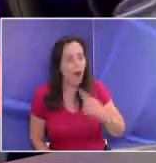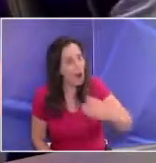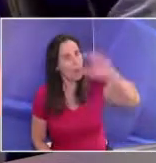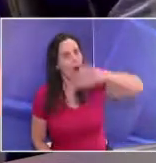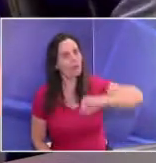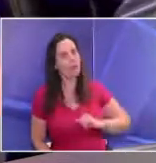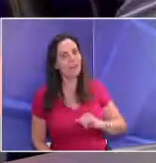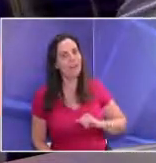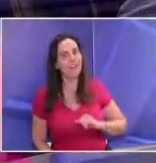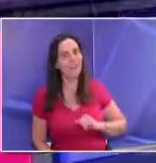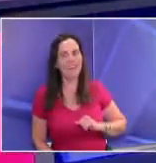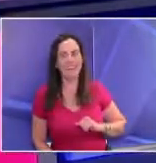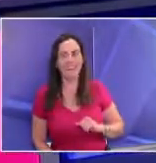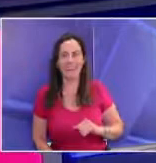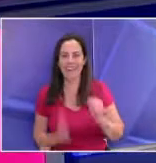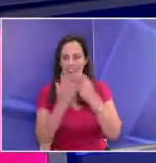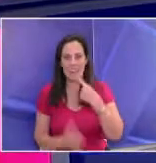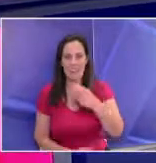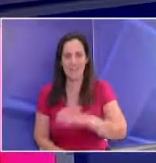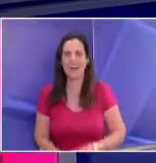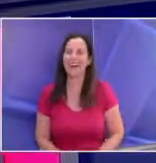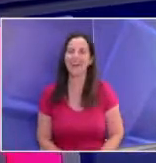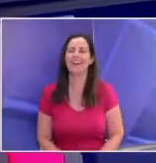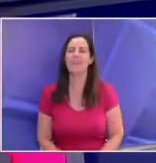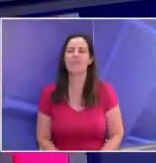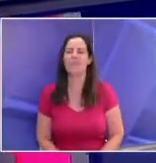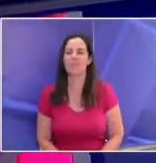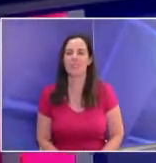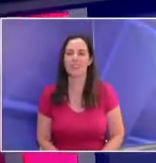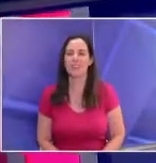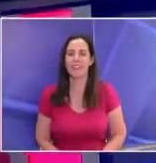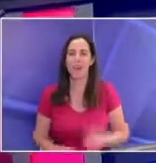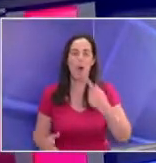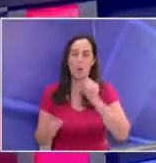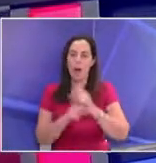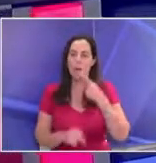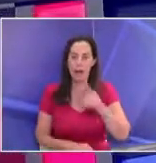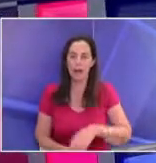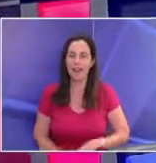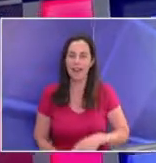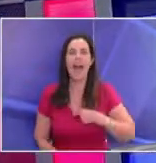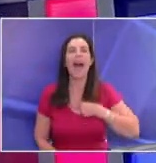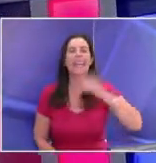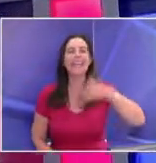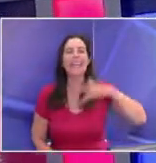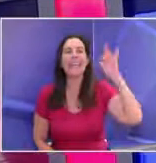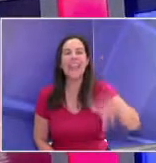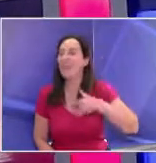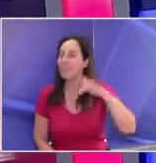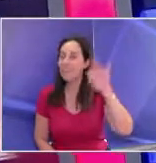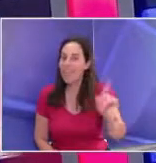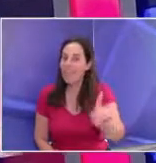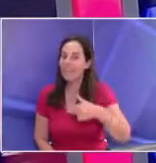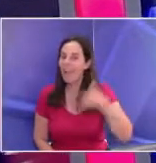קול בודד. העיתון שלך אמר את זה? רבותיי, שמאל. טוען טענות, טוען טענות, אחרי שאומרים לטוב טוב. אני הייתי נגד, הייתי